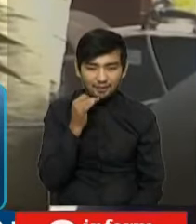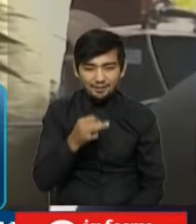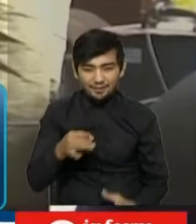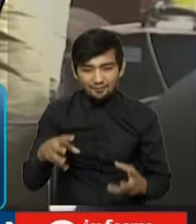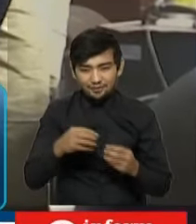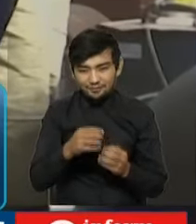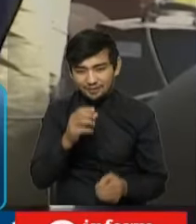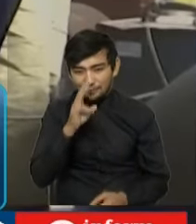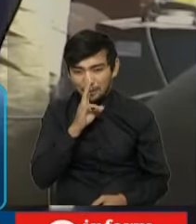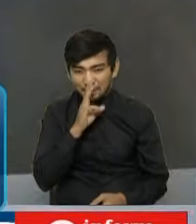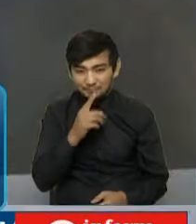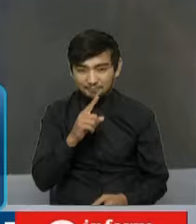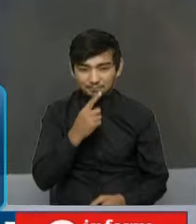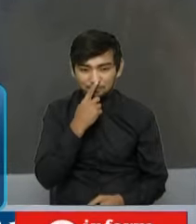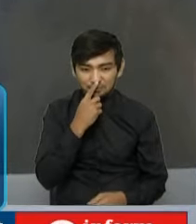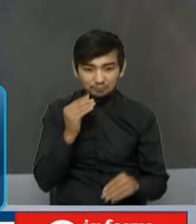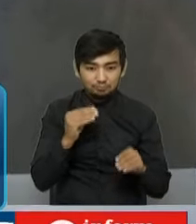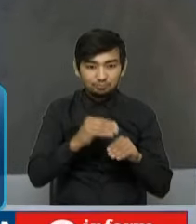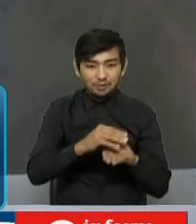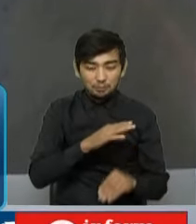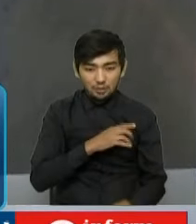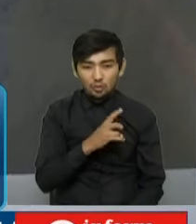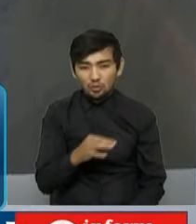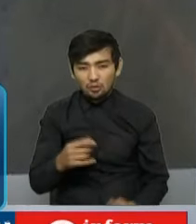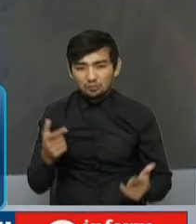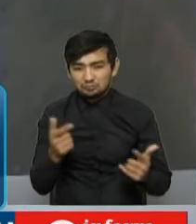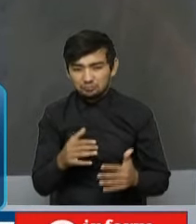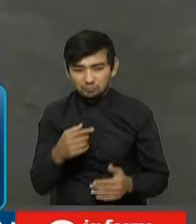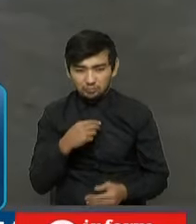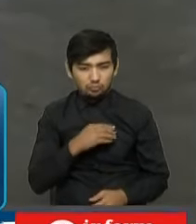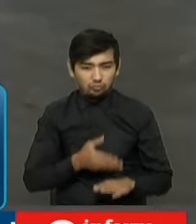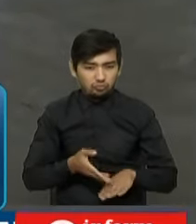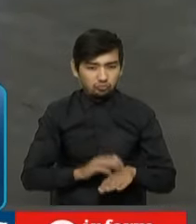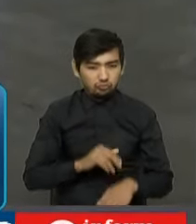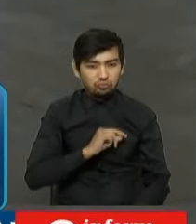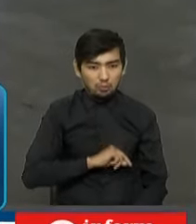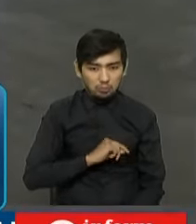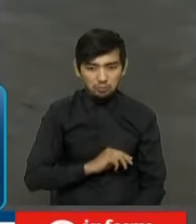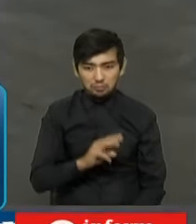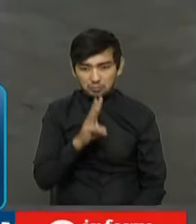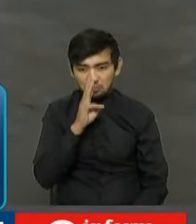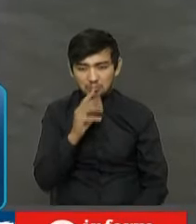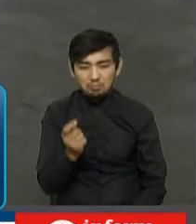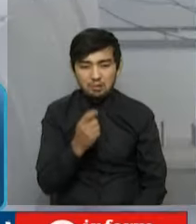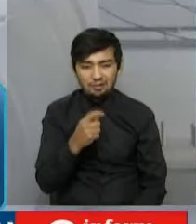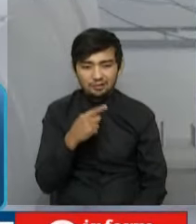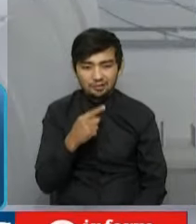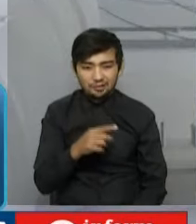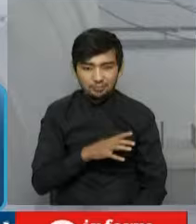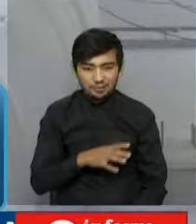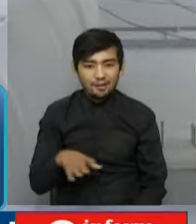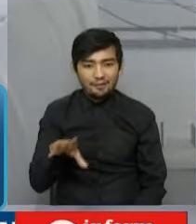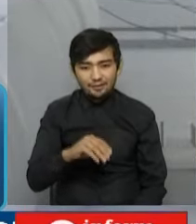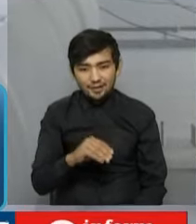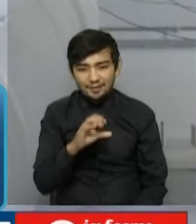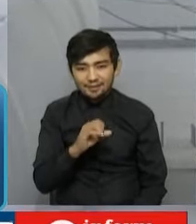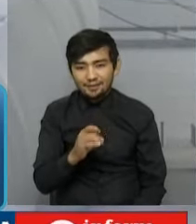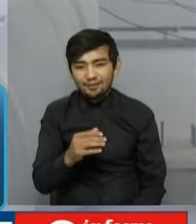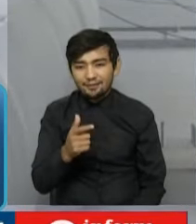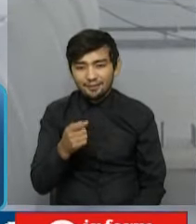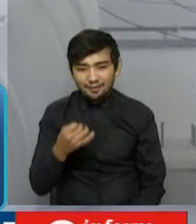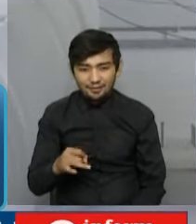повышение заработной платы не соответствует сложности трудовых обязанностей, считает председатель профильной ассоциации. Как утверждает Сергей